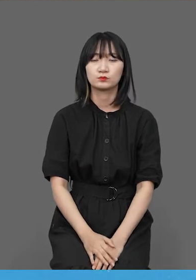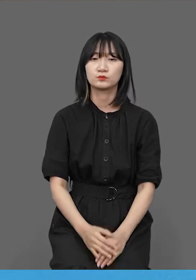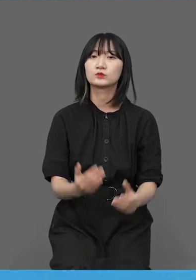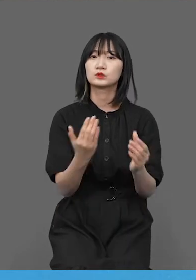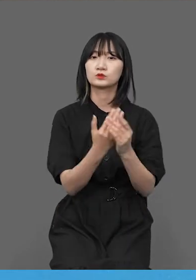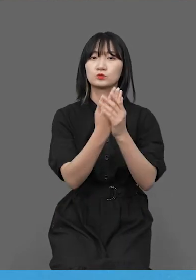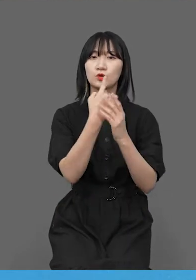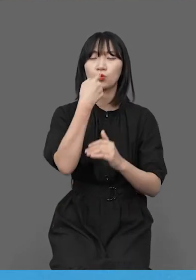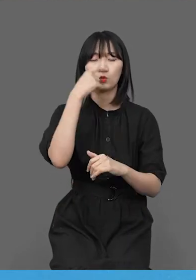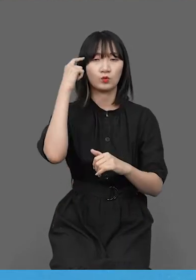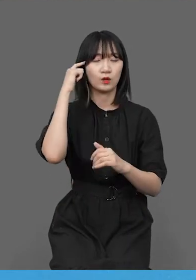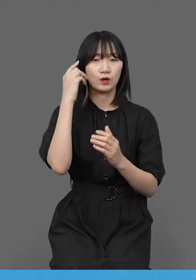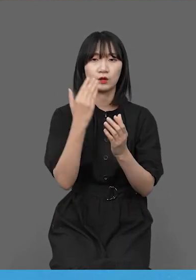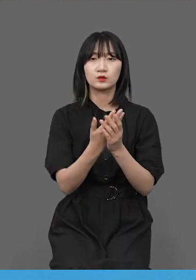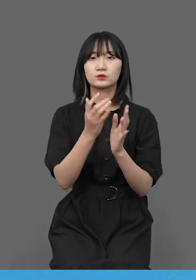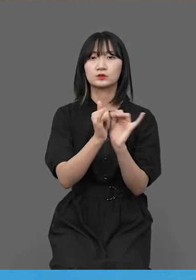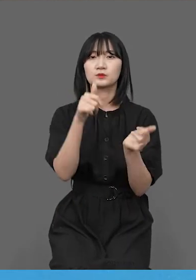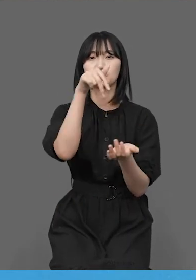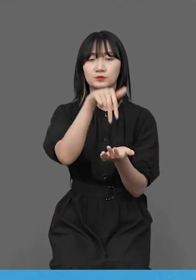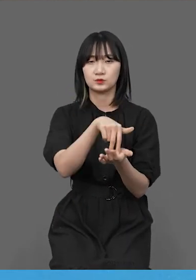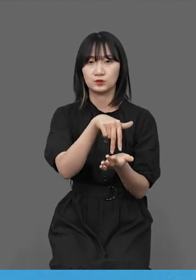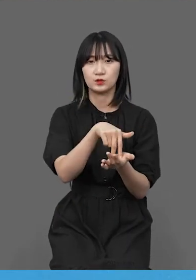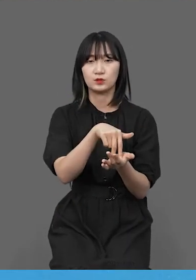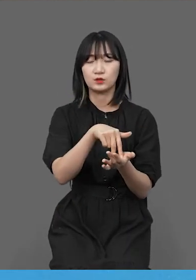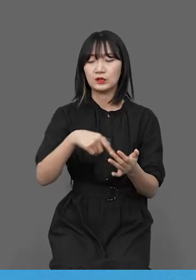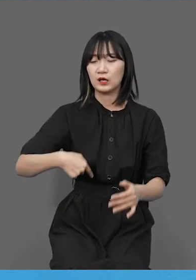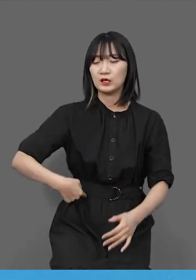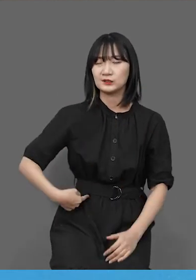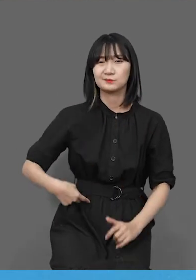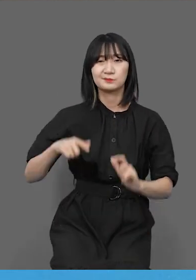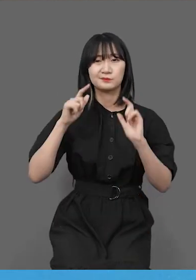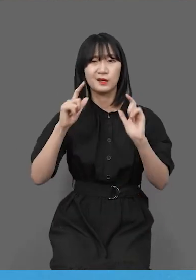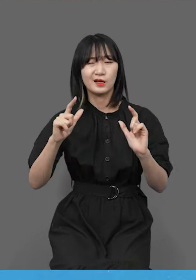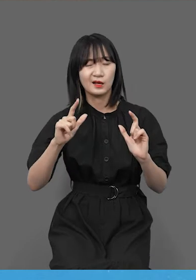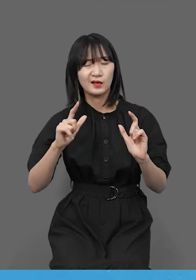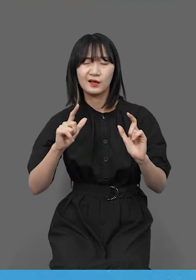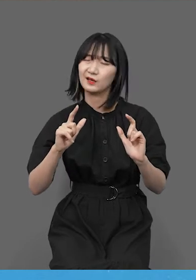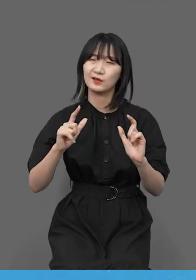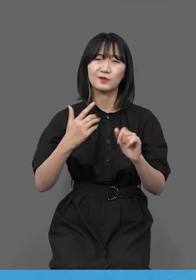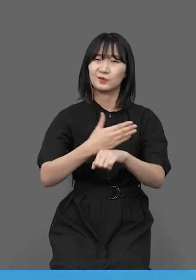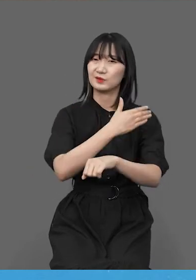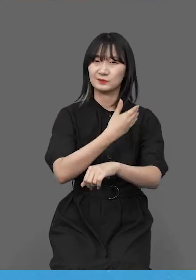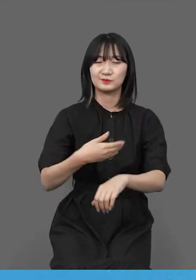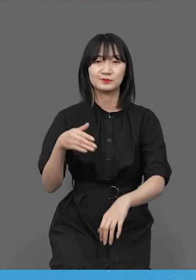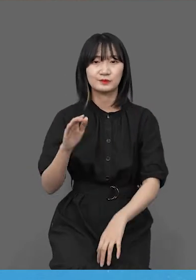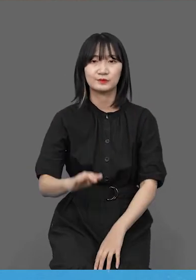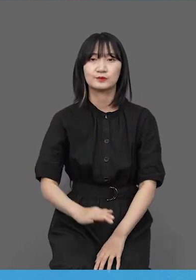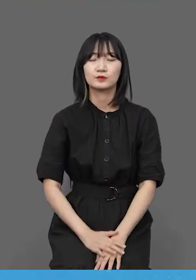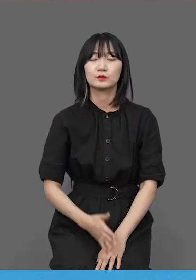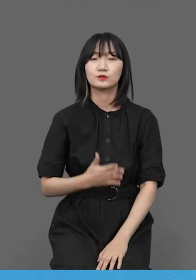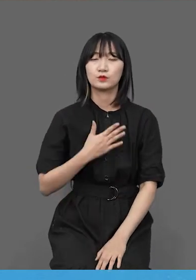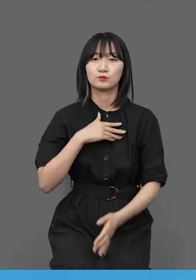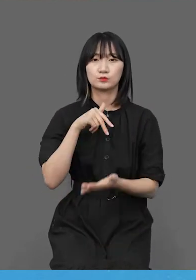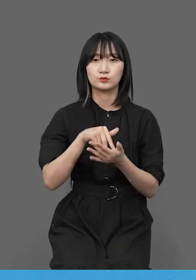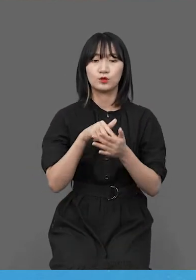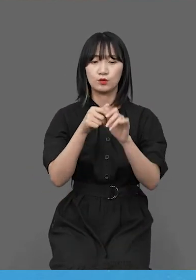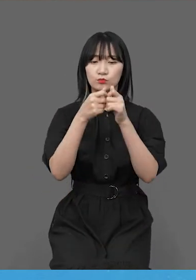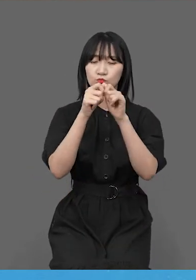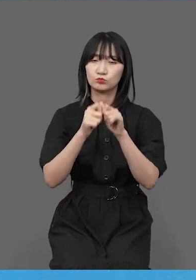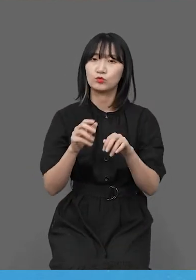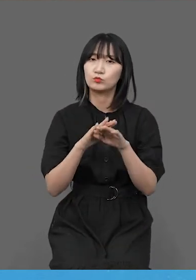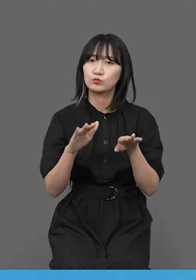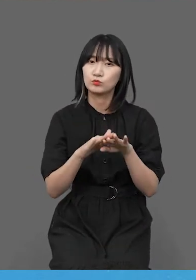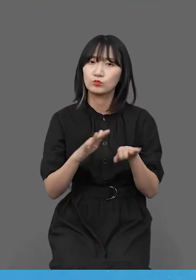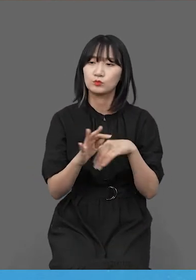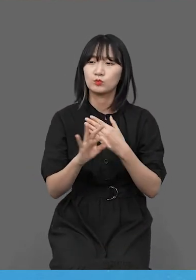진화론 학자로서 뭐 양심선언까지는 아니지만 내가 분석해 보니 다윈의